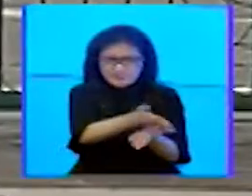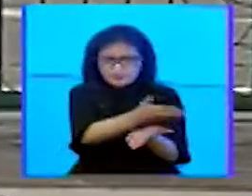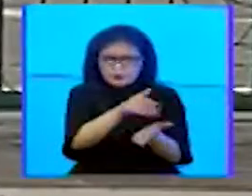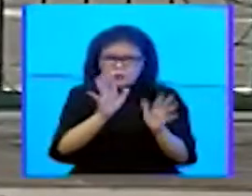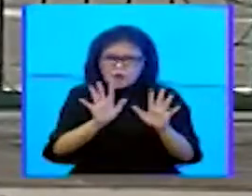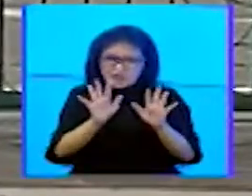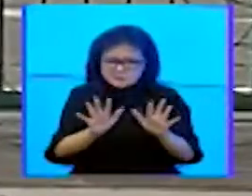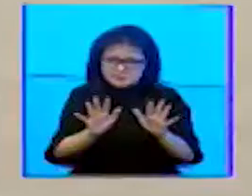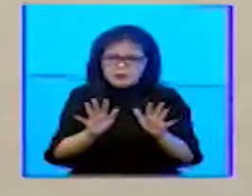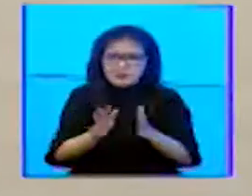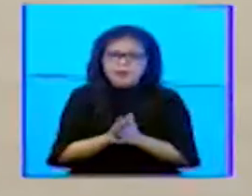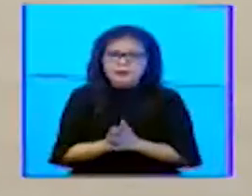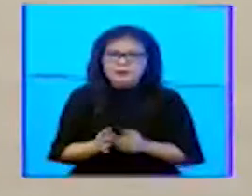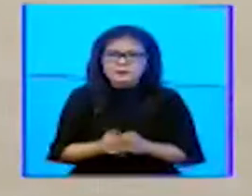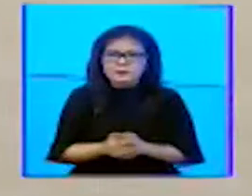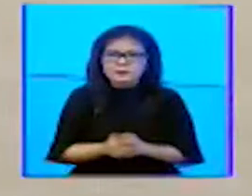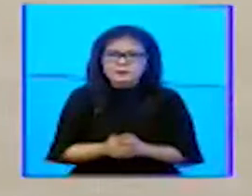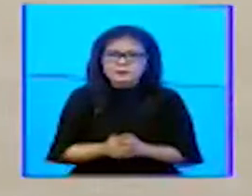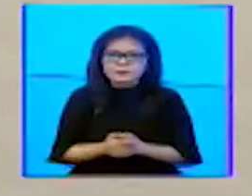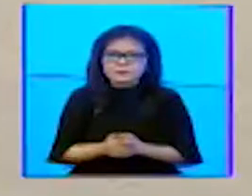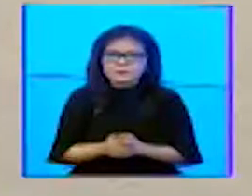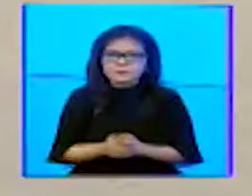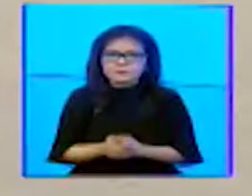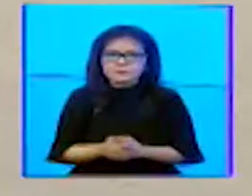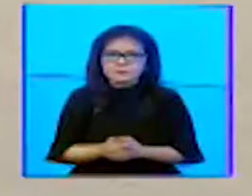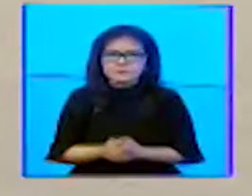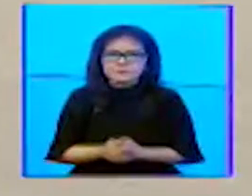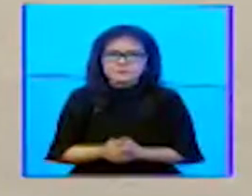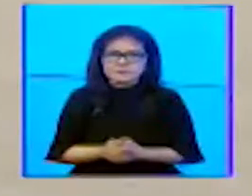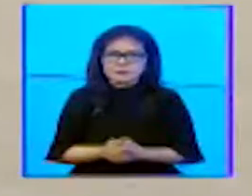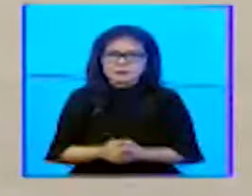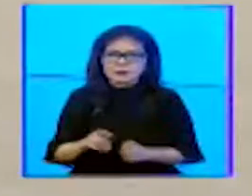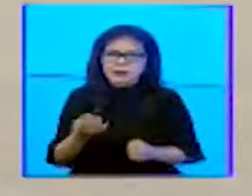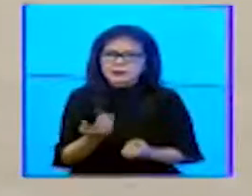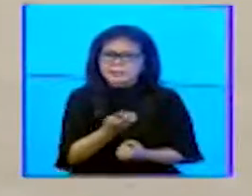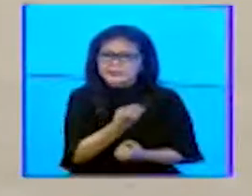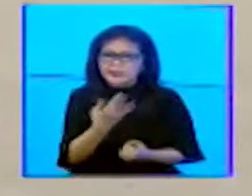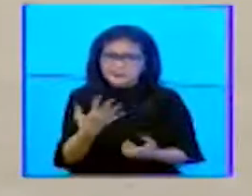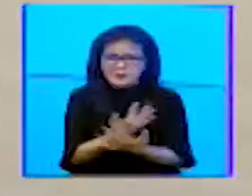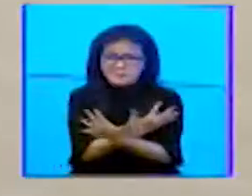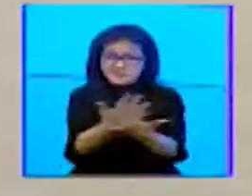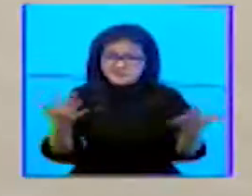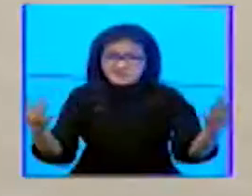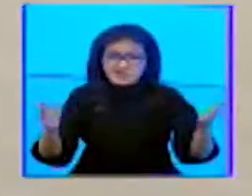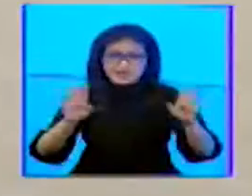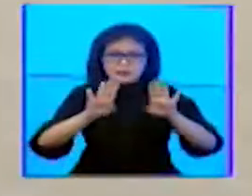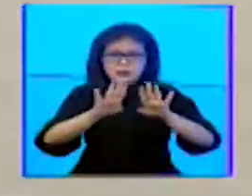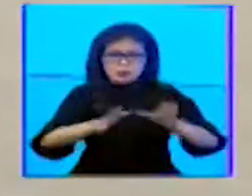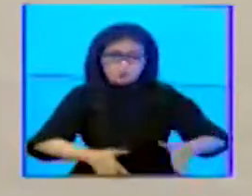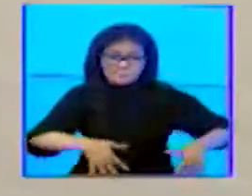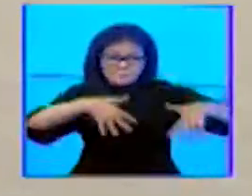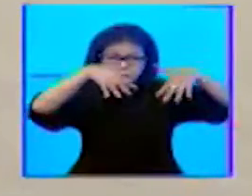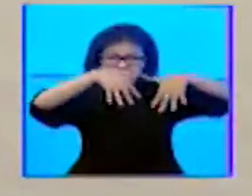kawasan Monas secara rutin ada pula beberapa masyarakat yang berhenti di depan gerbang kawasan Monas hanya